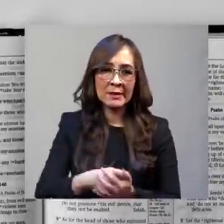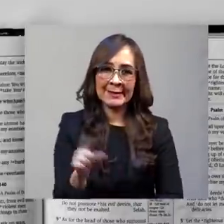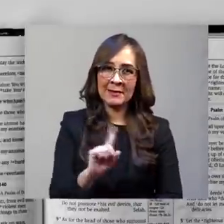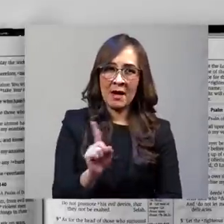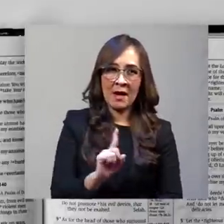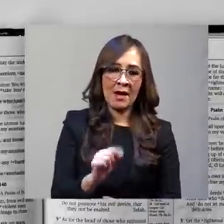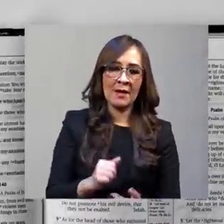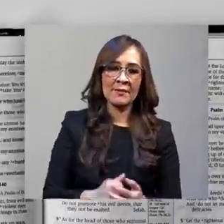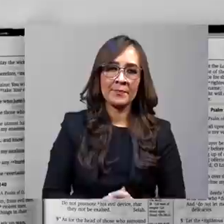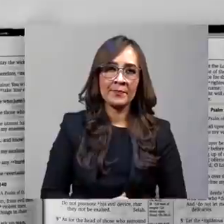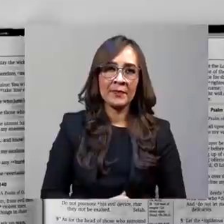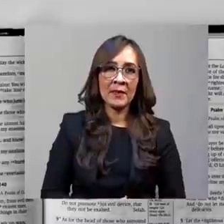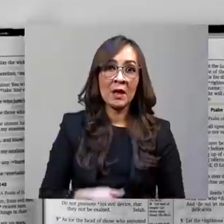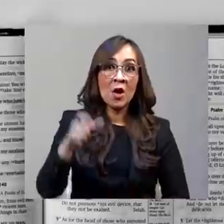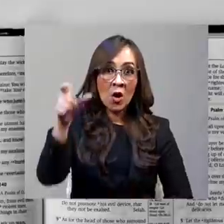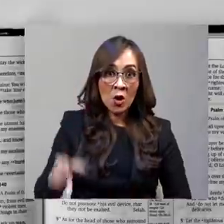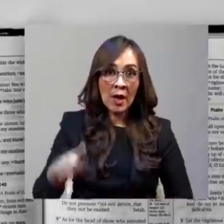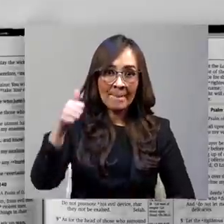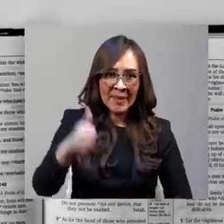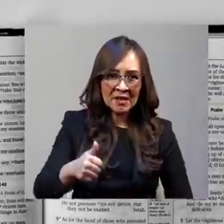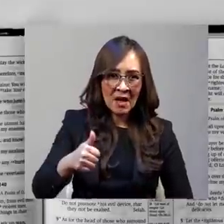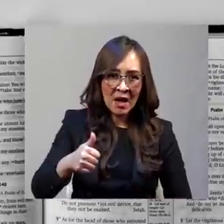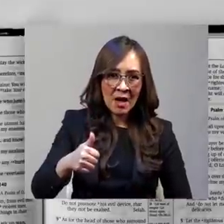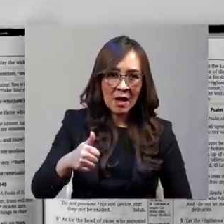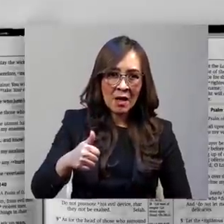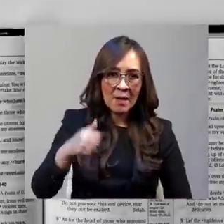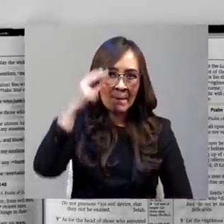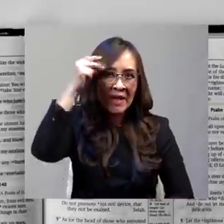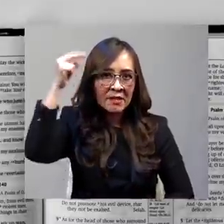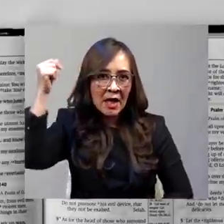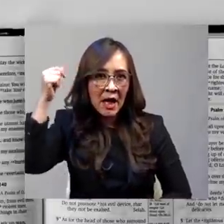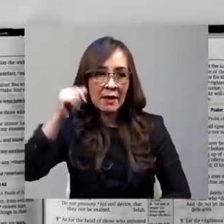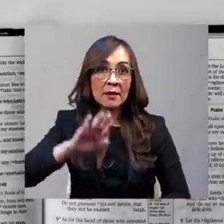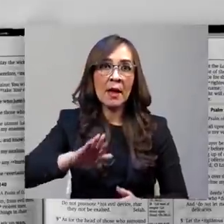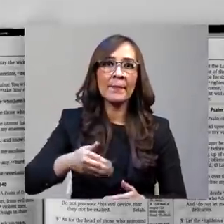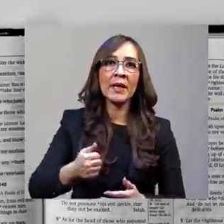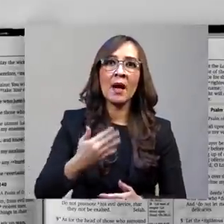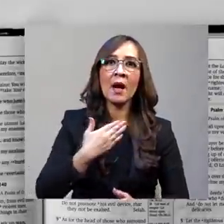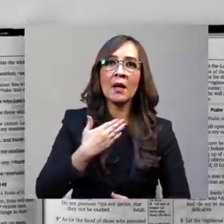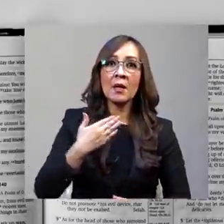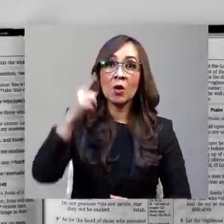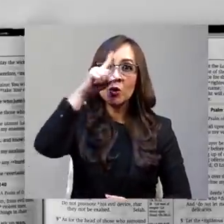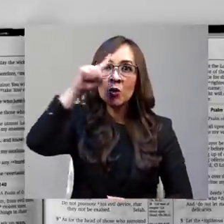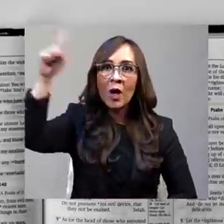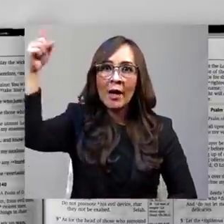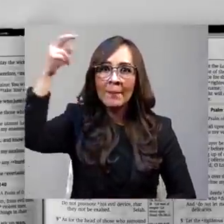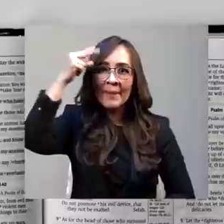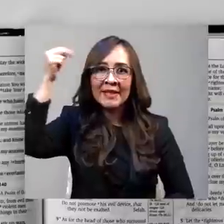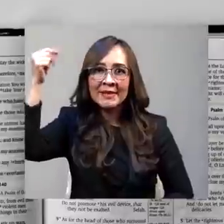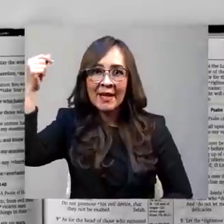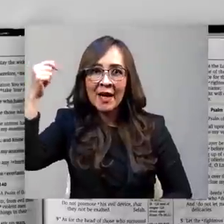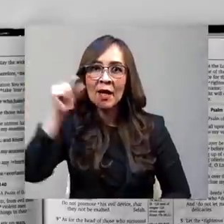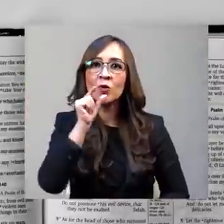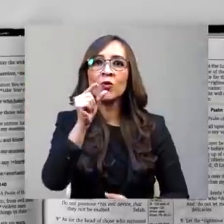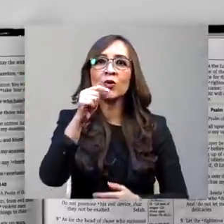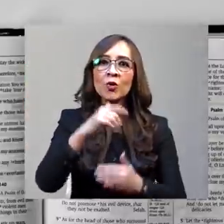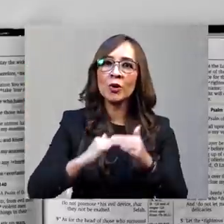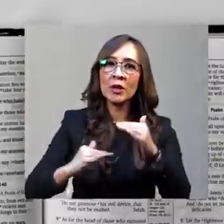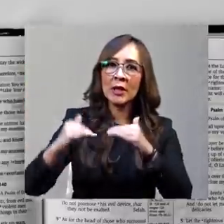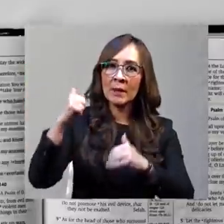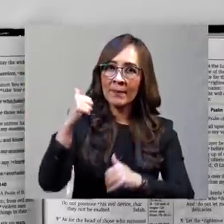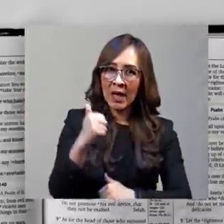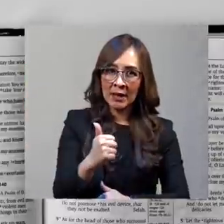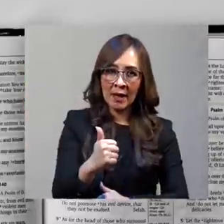berkata, manusia boleh mereka-rekakan yang jahat, Allahku mereka-rekakan yang untuk kebaikan. Kalau kita bergantung penuh pada Tuhan, kita